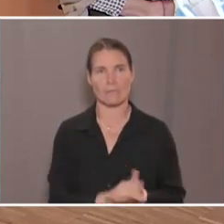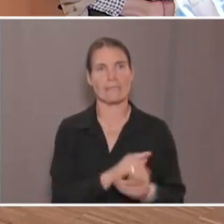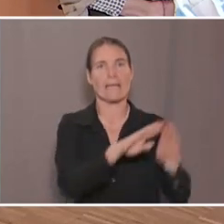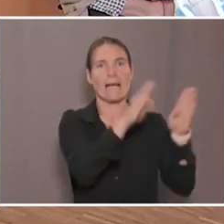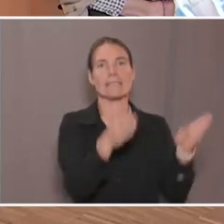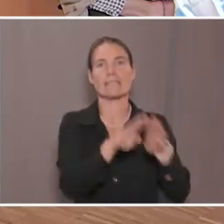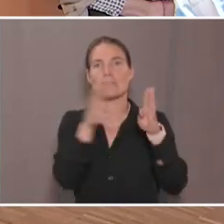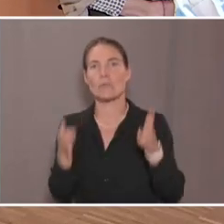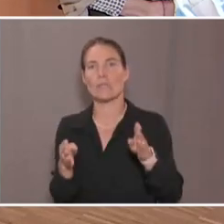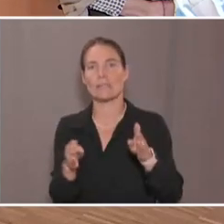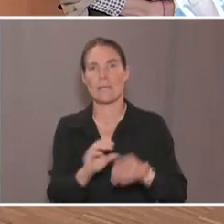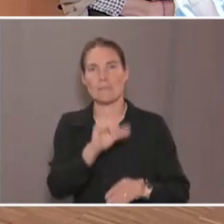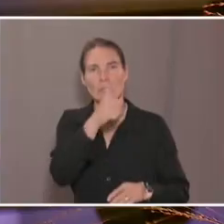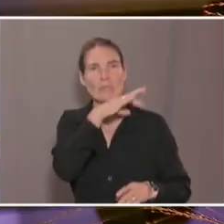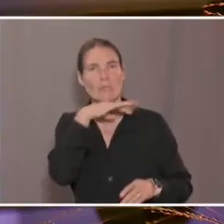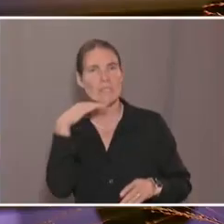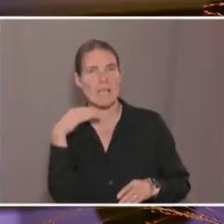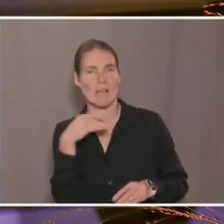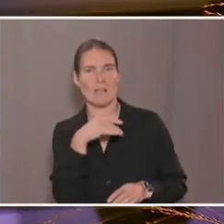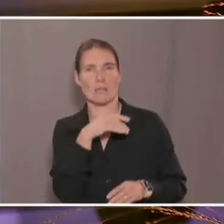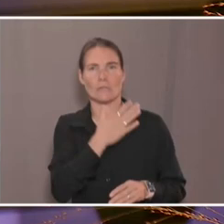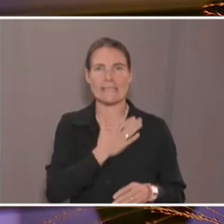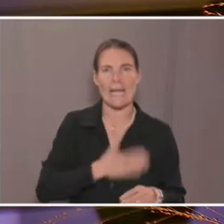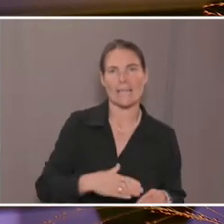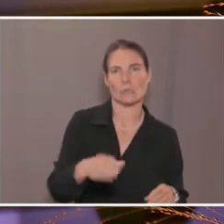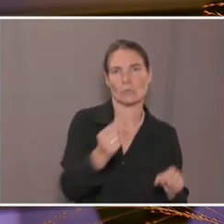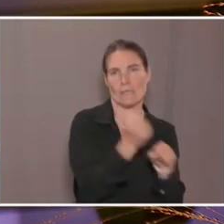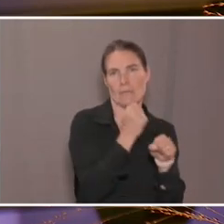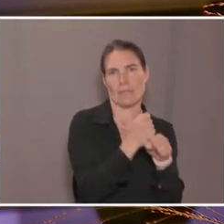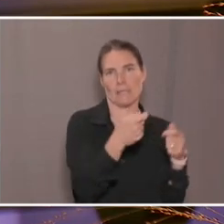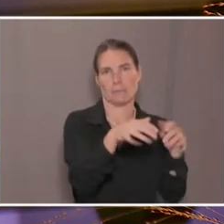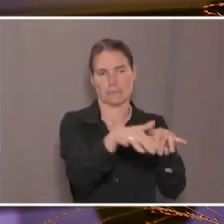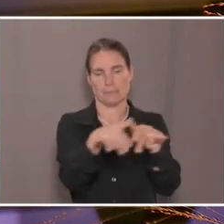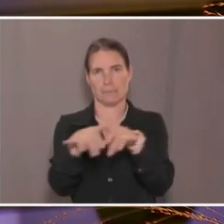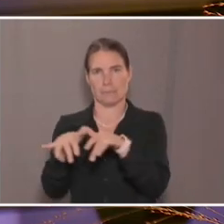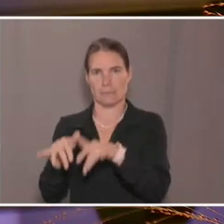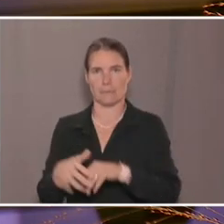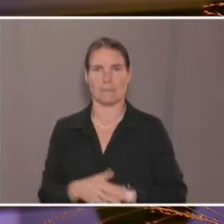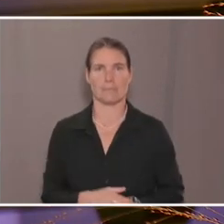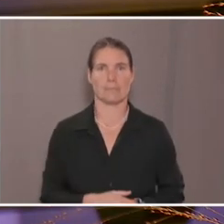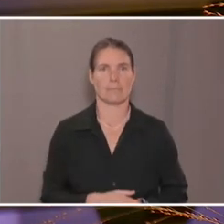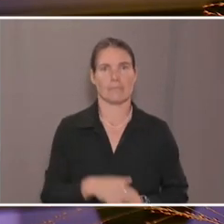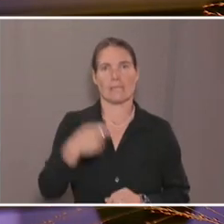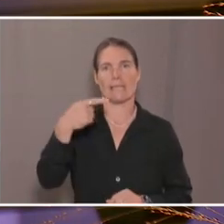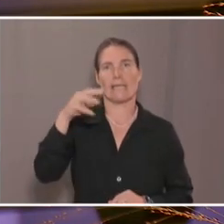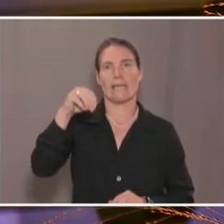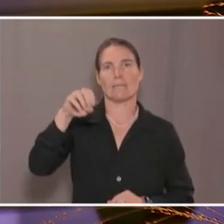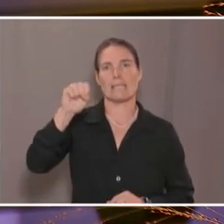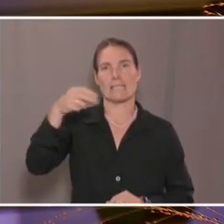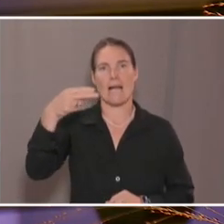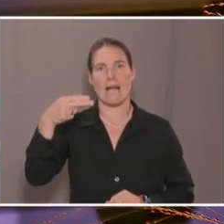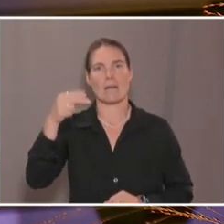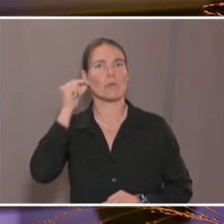mit denen wir besonders viel und besonders gerne zu tun haben, heute da sind. Die GMSH wird von Frau Pfründer